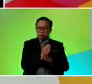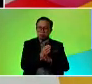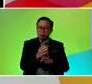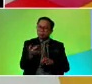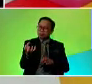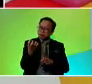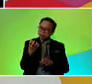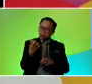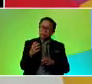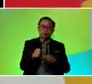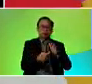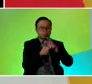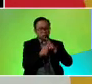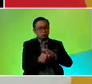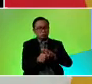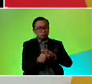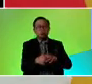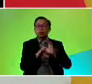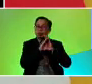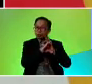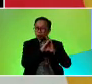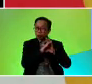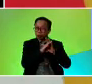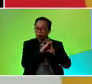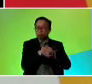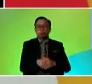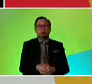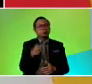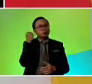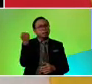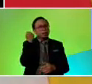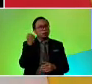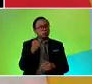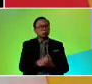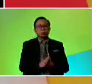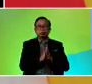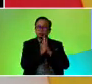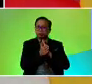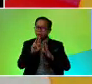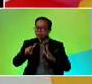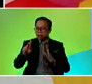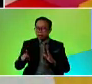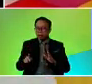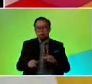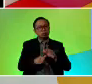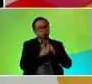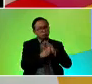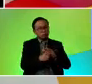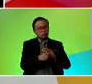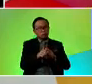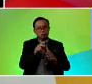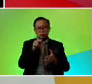atau kekerasan sebagai contoh eksploitasi buruh yang sering berlaku adalah kanak-kanak di fase bekerja untuk